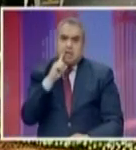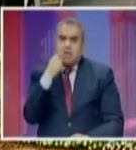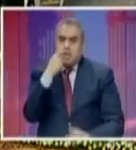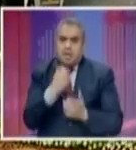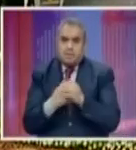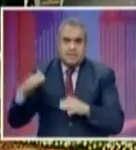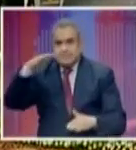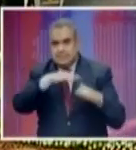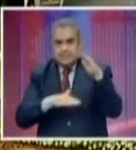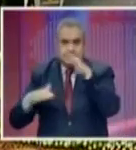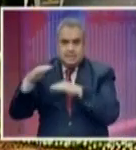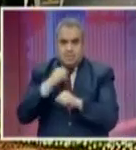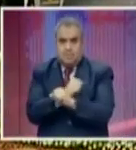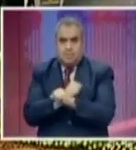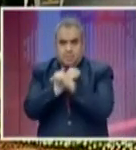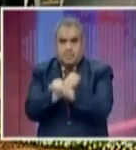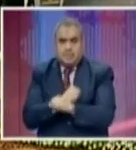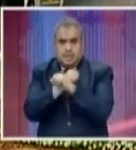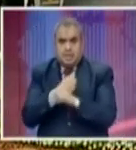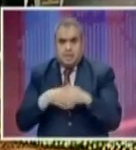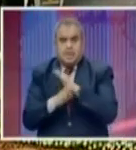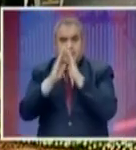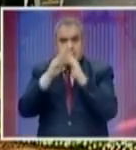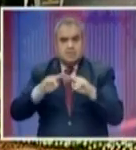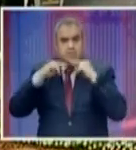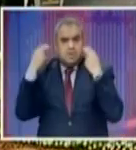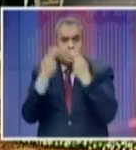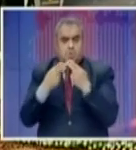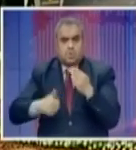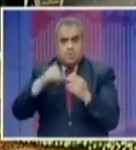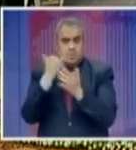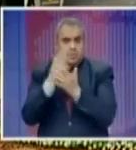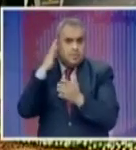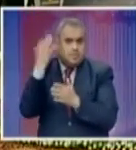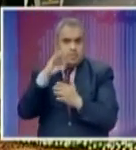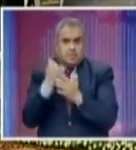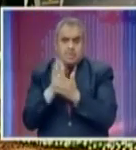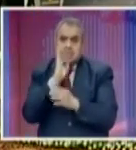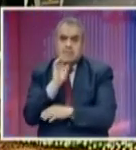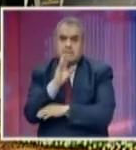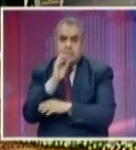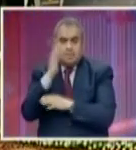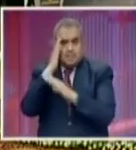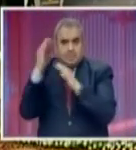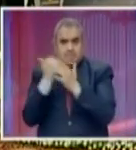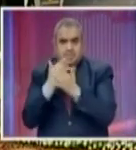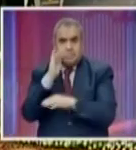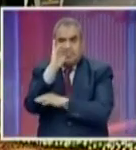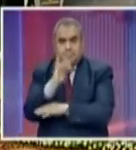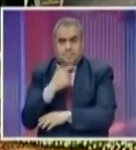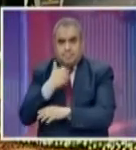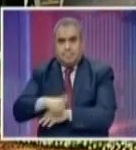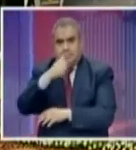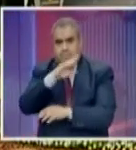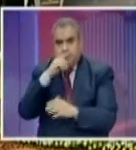بطل سباحة وفروسية، بطولات محلية ودولية، له نشاط في مجال التوعية وتغيير ثقافة المجتمع اللي بيتكلم